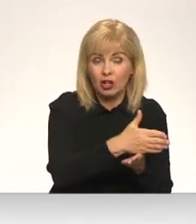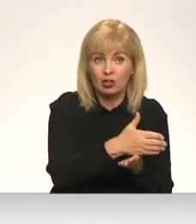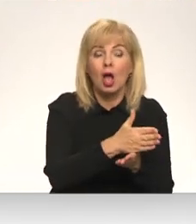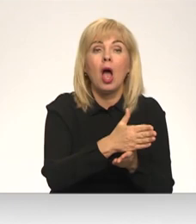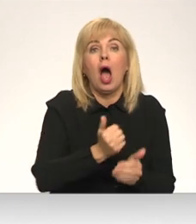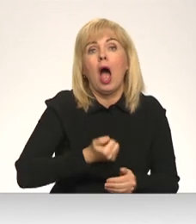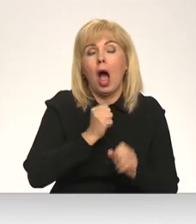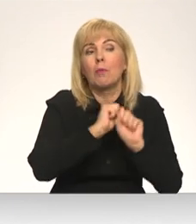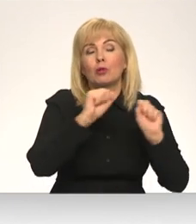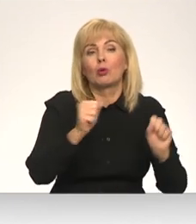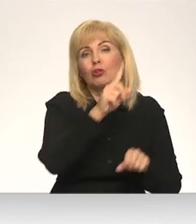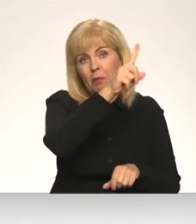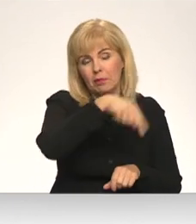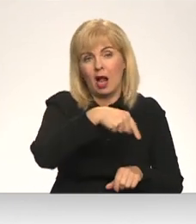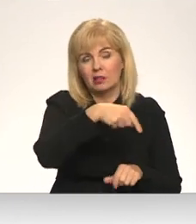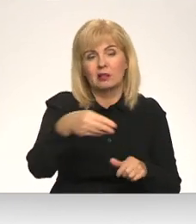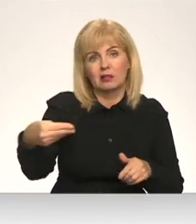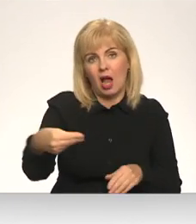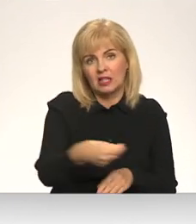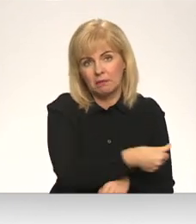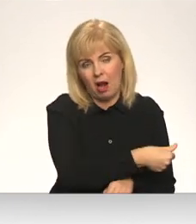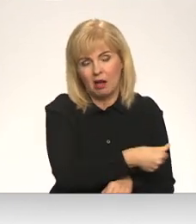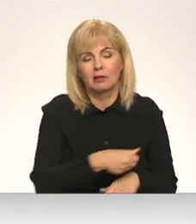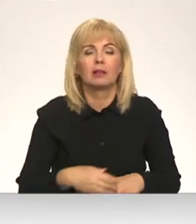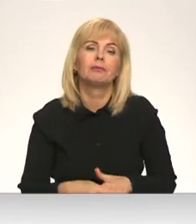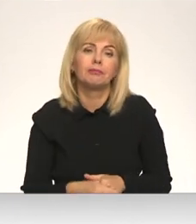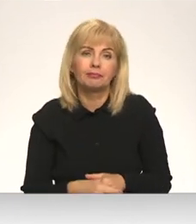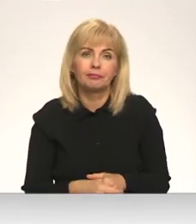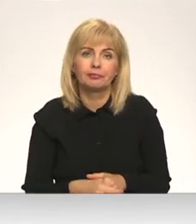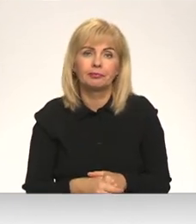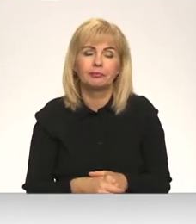kompensācijas pie apdrošinātāja. Sandra Leitāne, Andris Pāns, RTV.